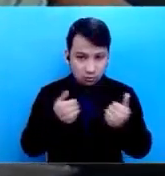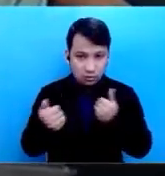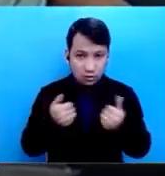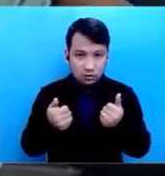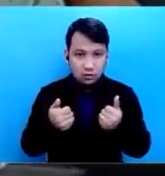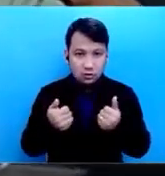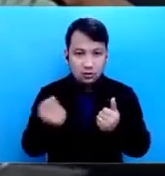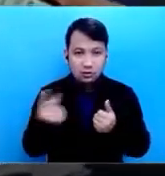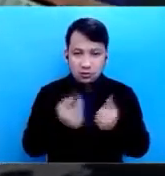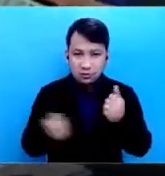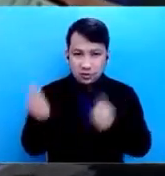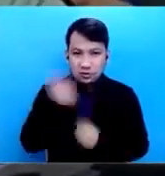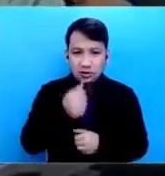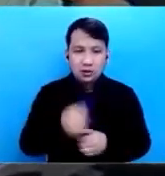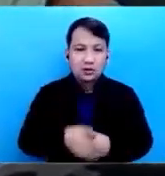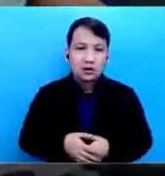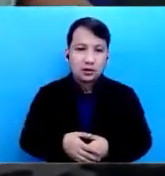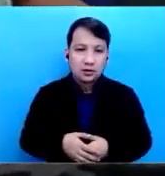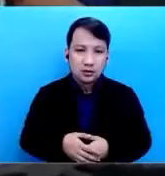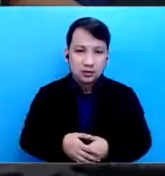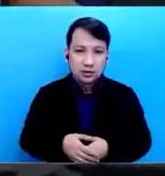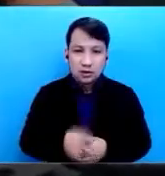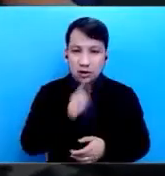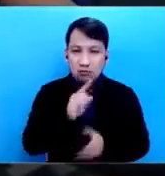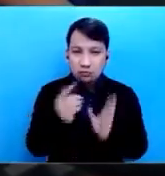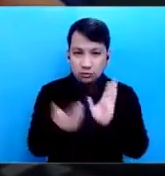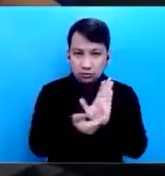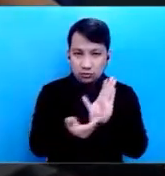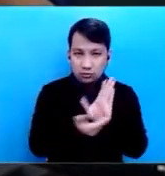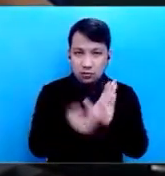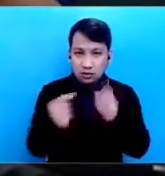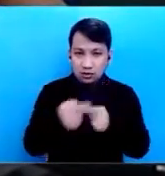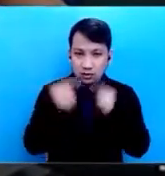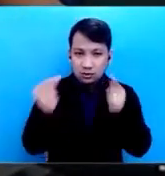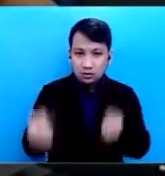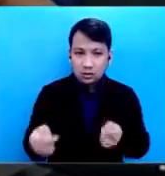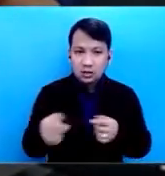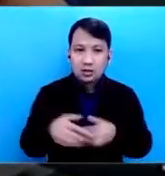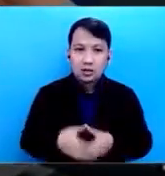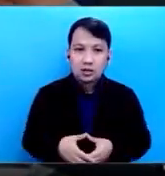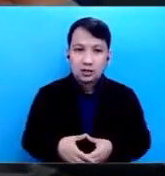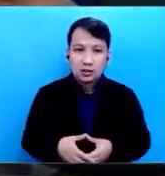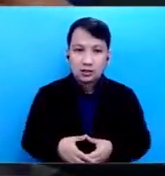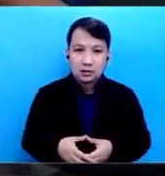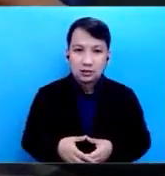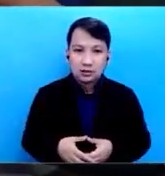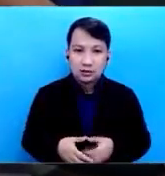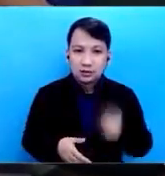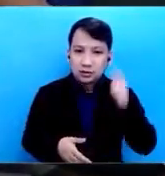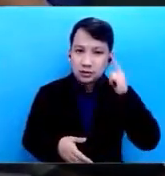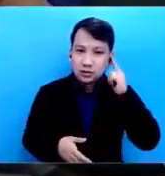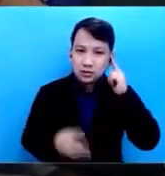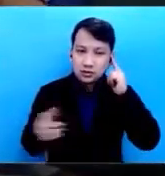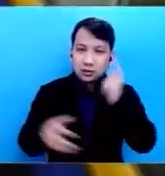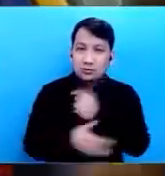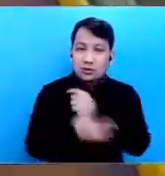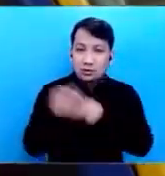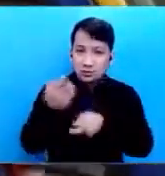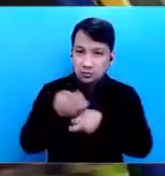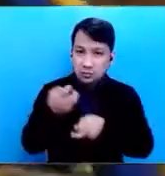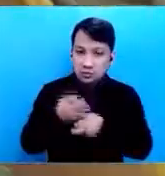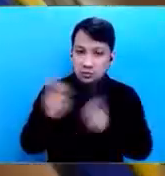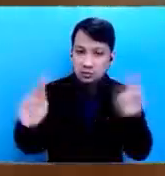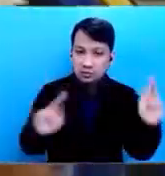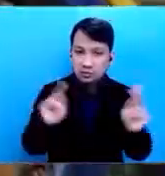other. Ang tunay nating kalaban ay yung nagpapahirap sa tao.